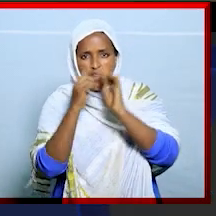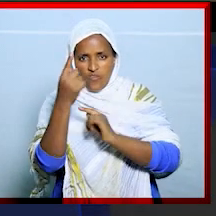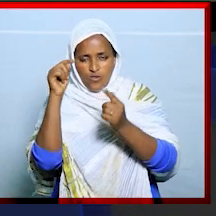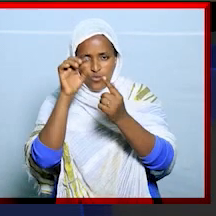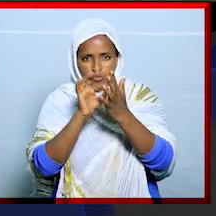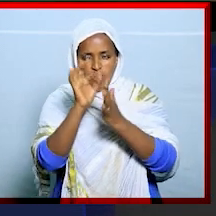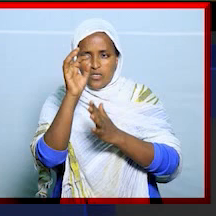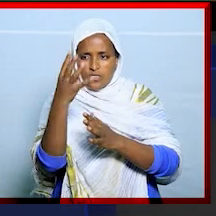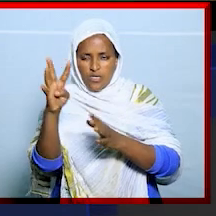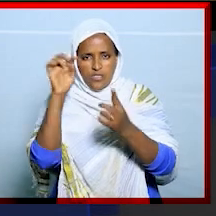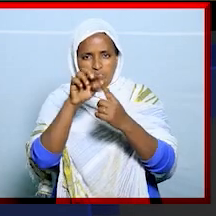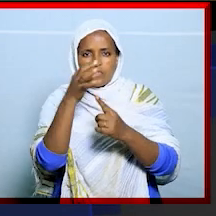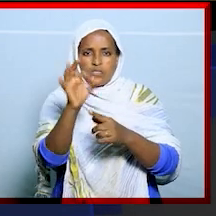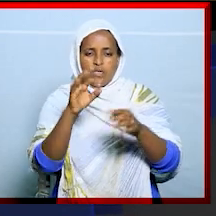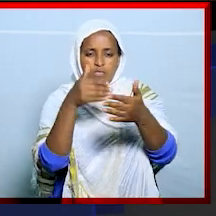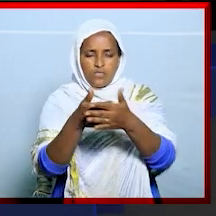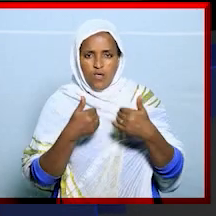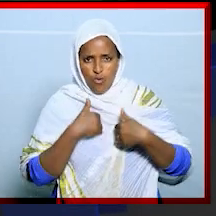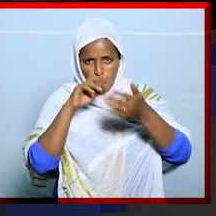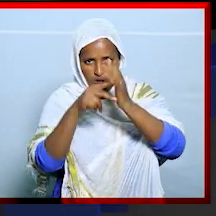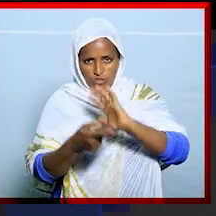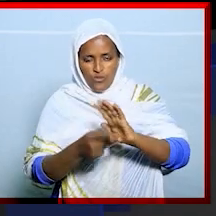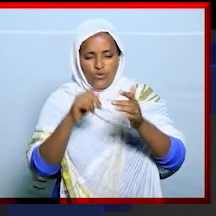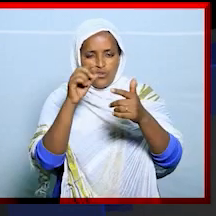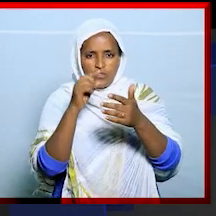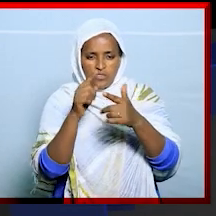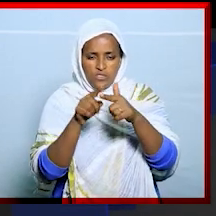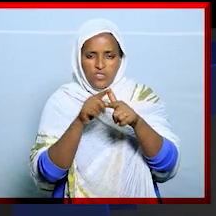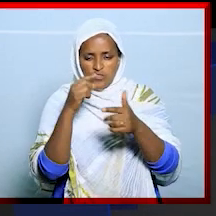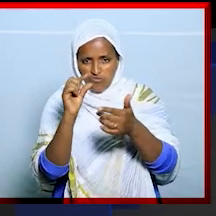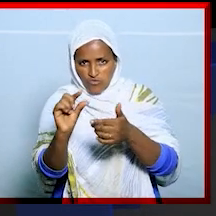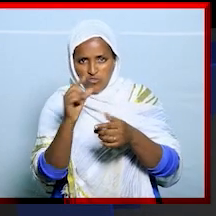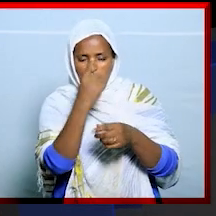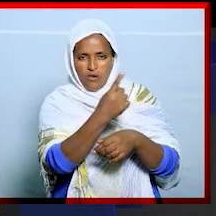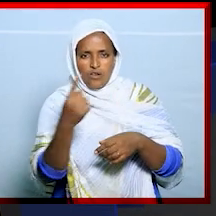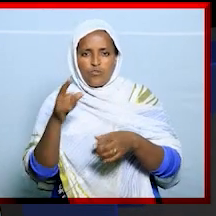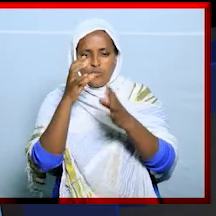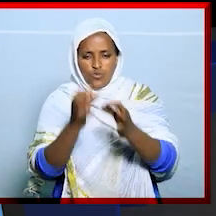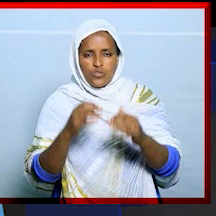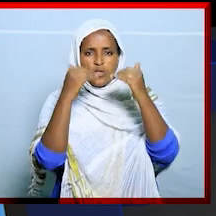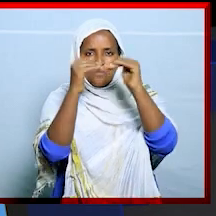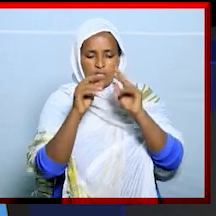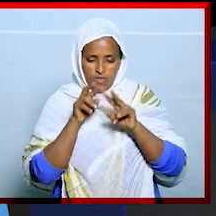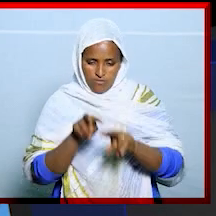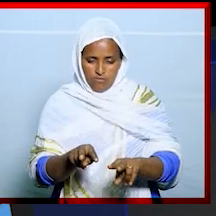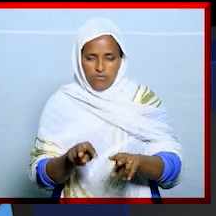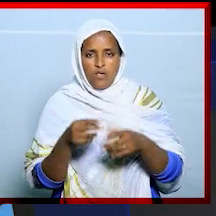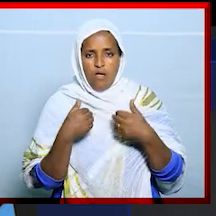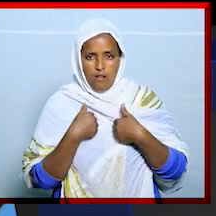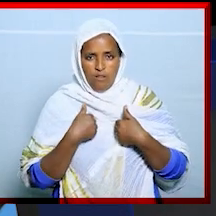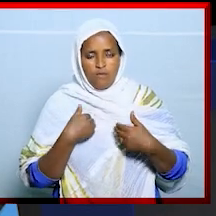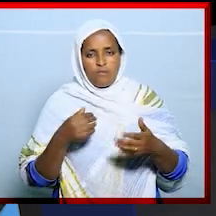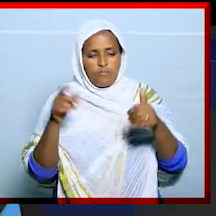ነው። ምዕራፍ 1 ከቁጥር 14 እስከ 19 ያለው ማለት ነው። እንግዲህ እነዚህን ትንሽ በእያንዳንዳቸውን በተወሰነ